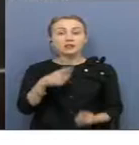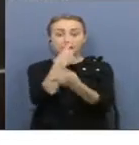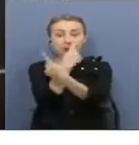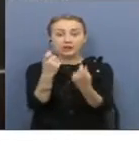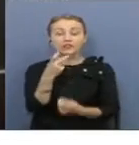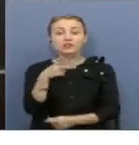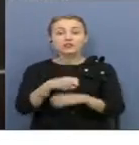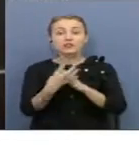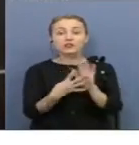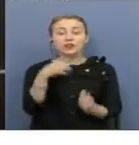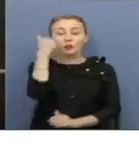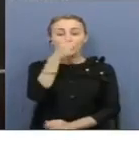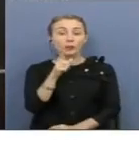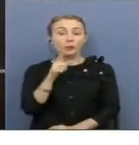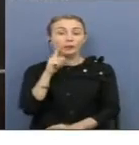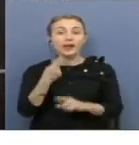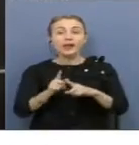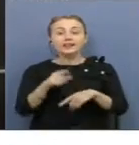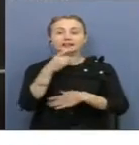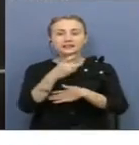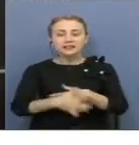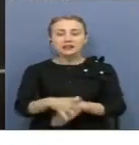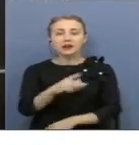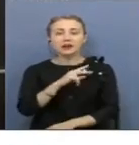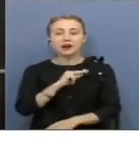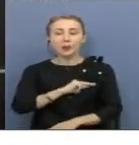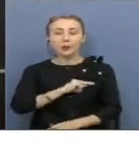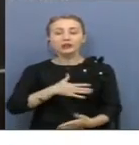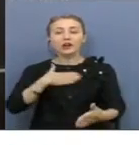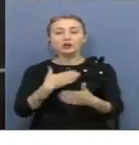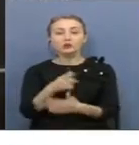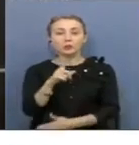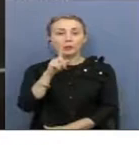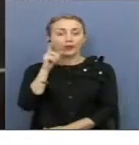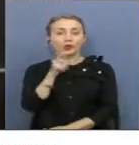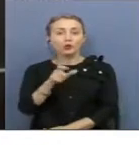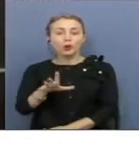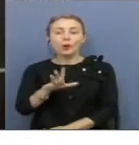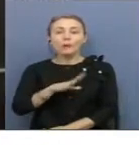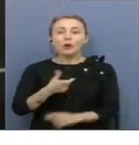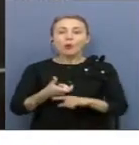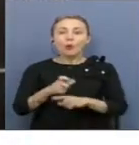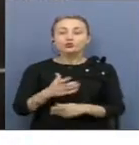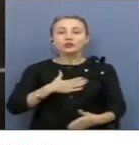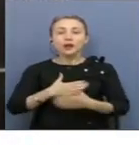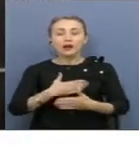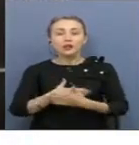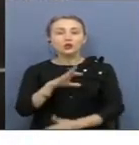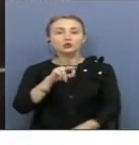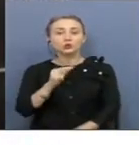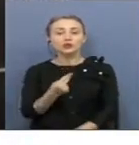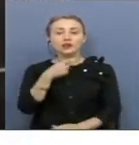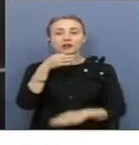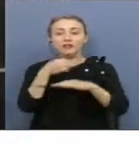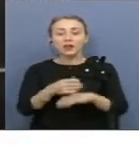Әбішұлы Назарбаевтың халыққа жолдауында биылғы жылды жастар жылы деп жариялаған болатын. Жастар саясатын жүргізіп, олардың қоғам